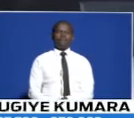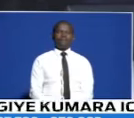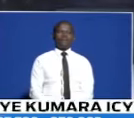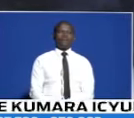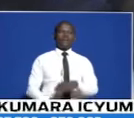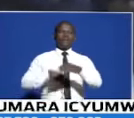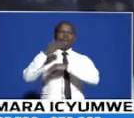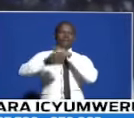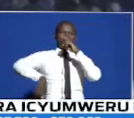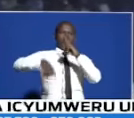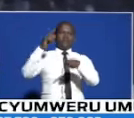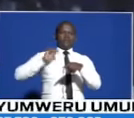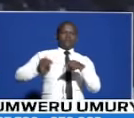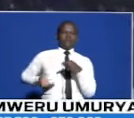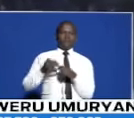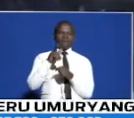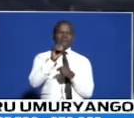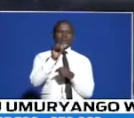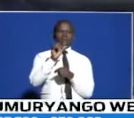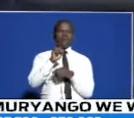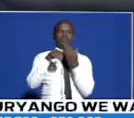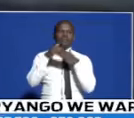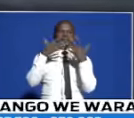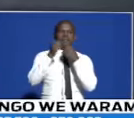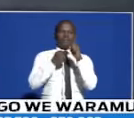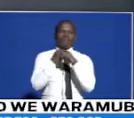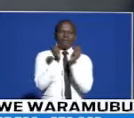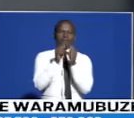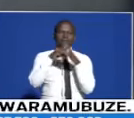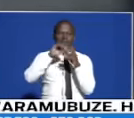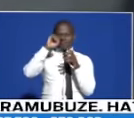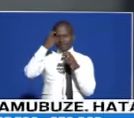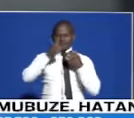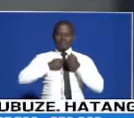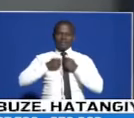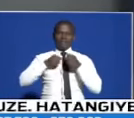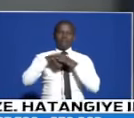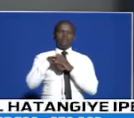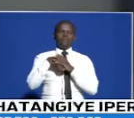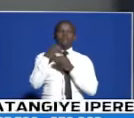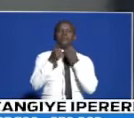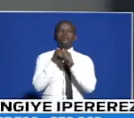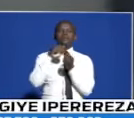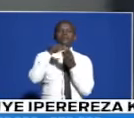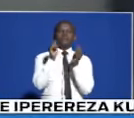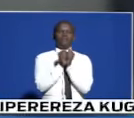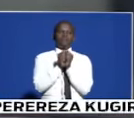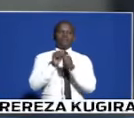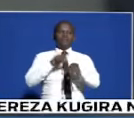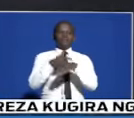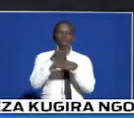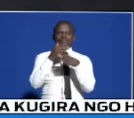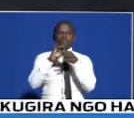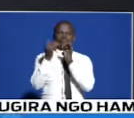Nyuma yo kwegukana uyu mwanya, Madame Louise Mushikiwabo wari umaze imyaka 10 muri guverinoma y'u Rwanda harimo n'imyaka ikabakaba 10 ku mwanya minisitiri